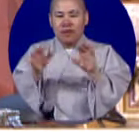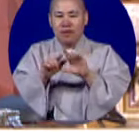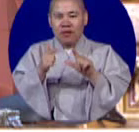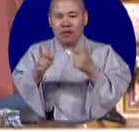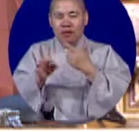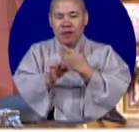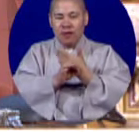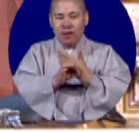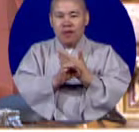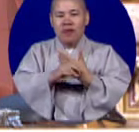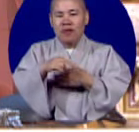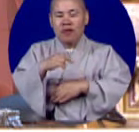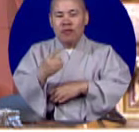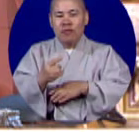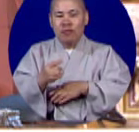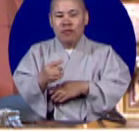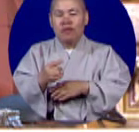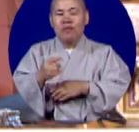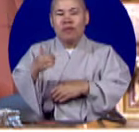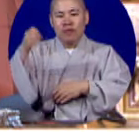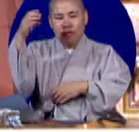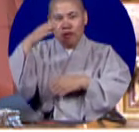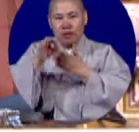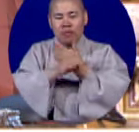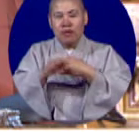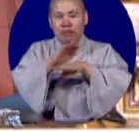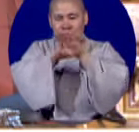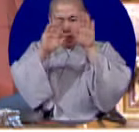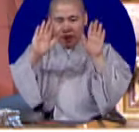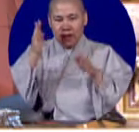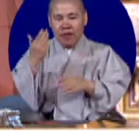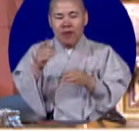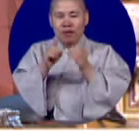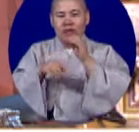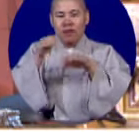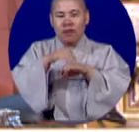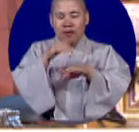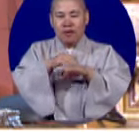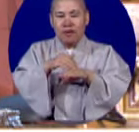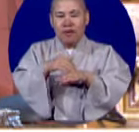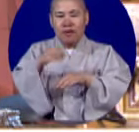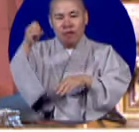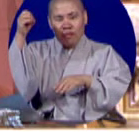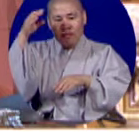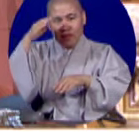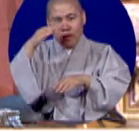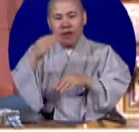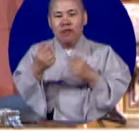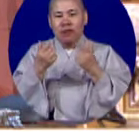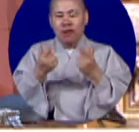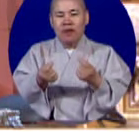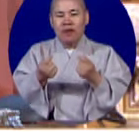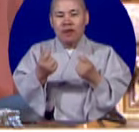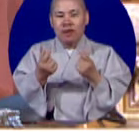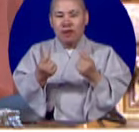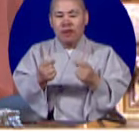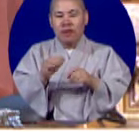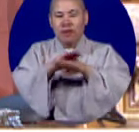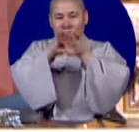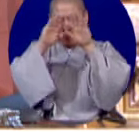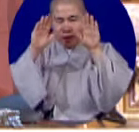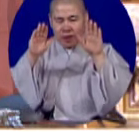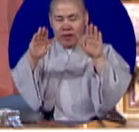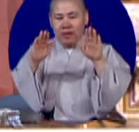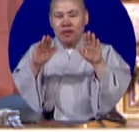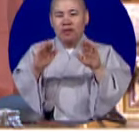밝아져요. 그래서 수행이라고 하는 것은 등불 켜는 것과 같고 확 밝아지는